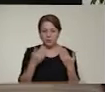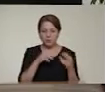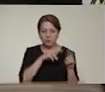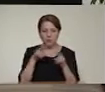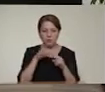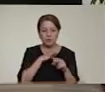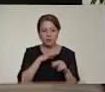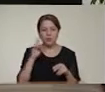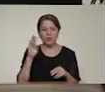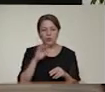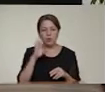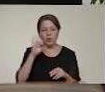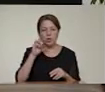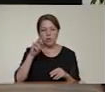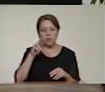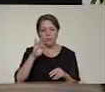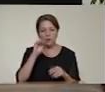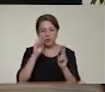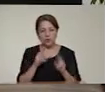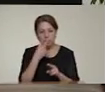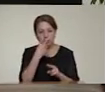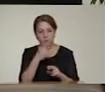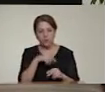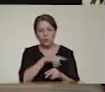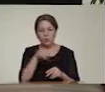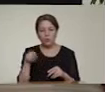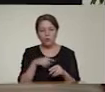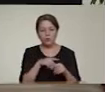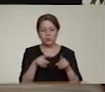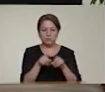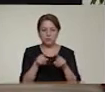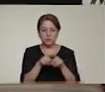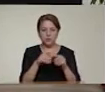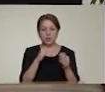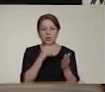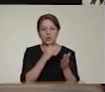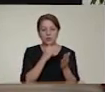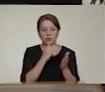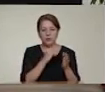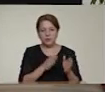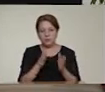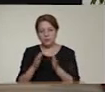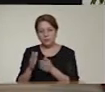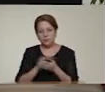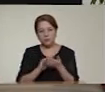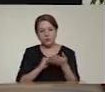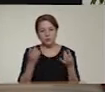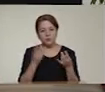biz imlo qoidalariga ko'ra ularni xuddi shunday tartibda yozishimiz kerak bo'ladi.